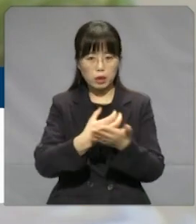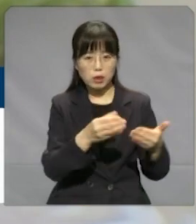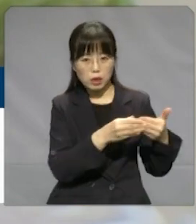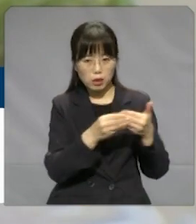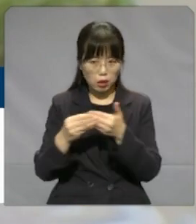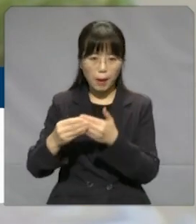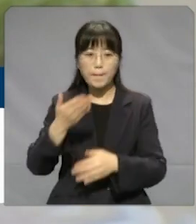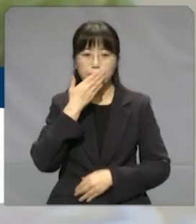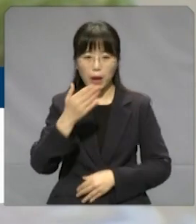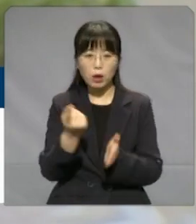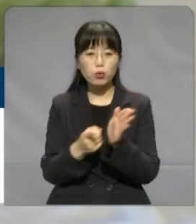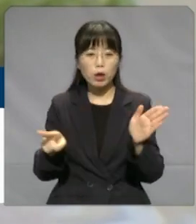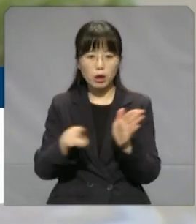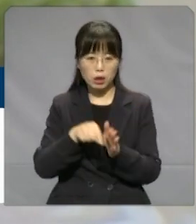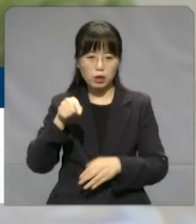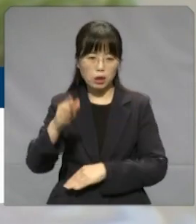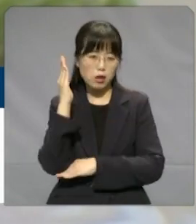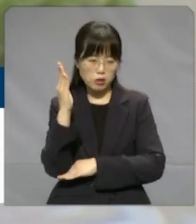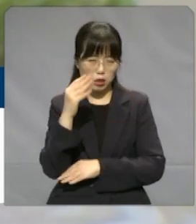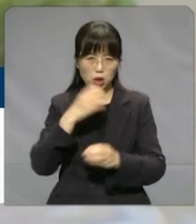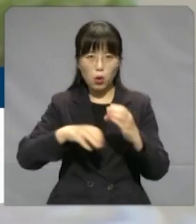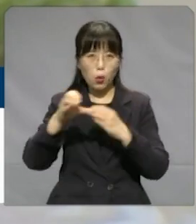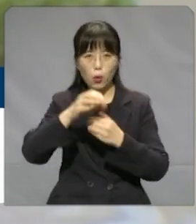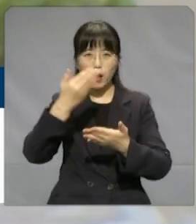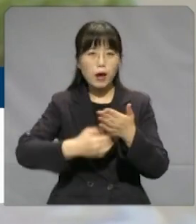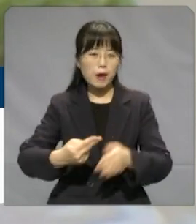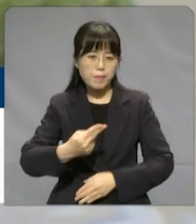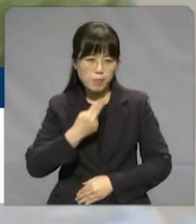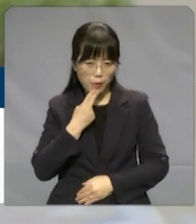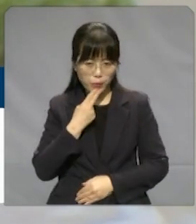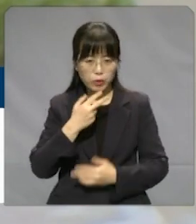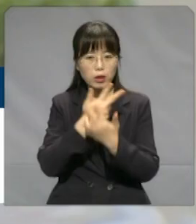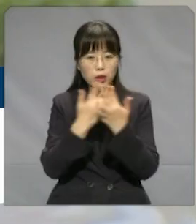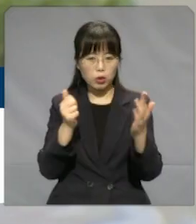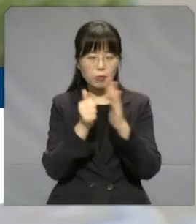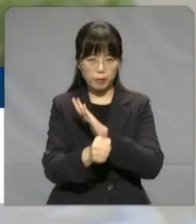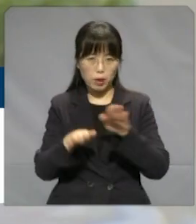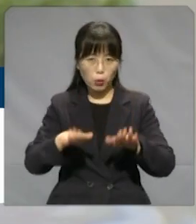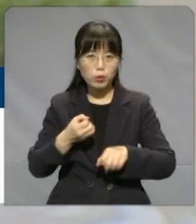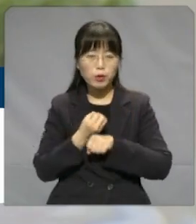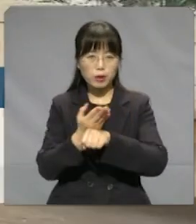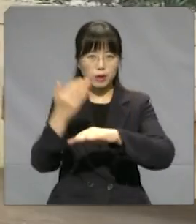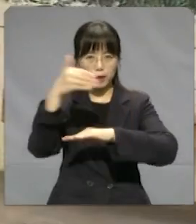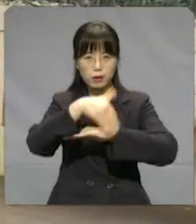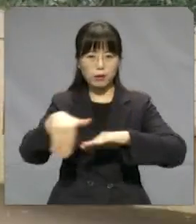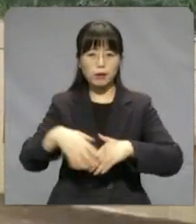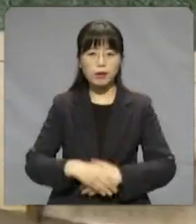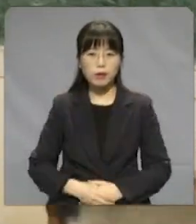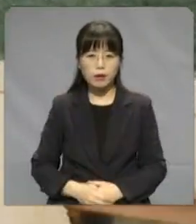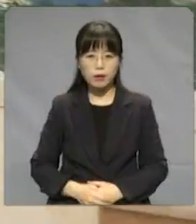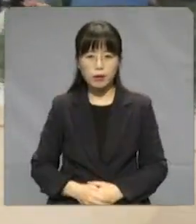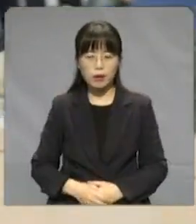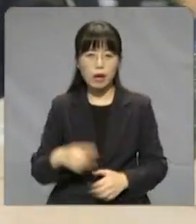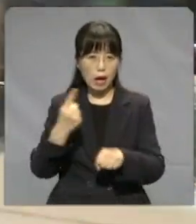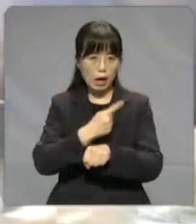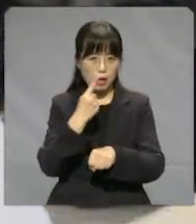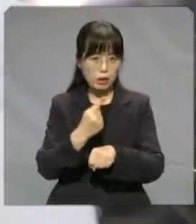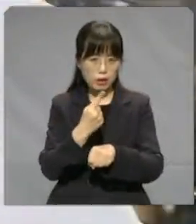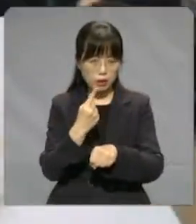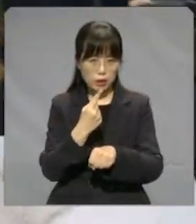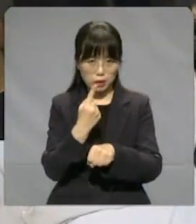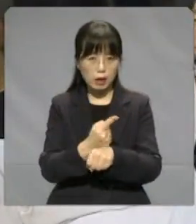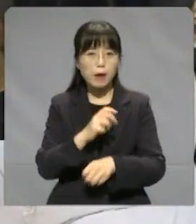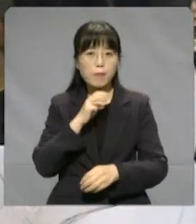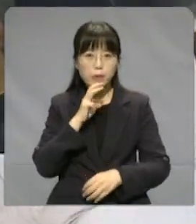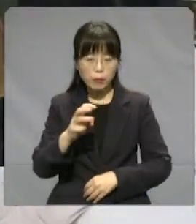이끌어 나갈 수 있도록 그런 이야기들을 가감없이 이 대표님께 오늘 전달하겠습니다. 1시간 반가량 이어진